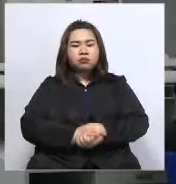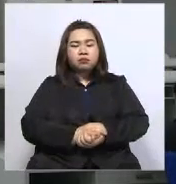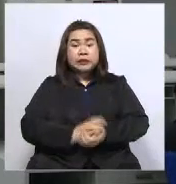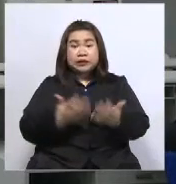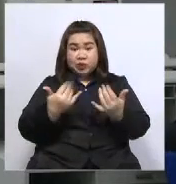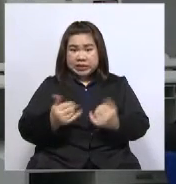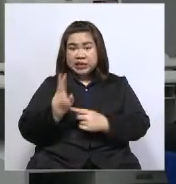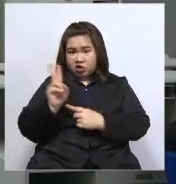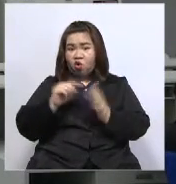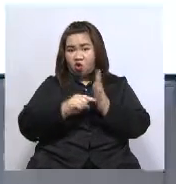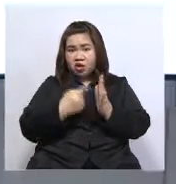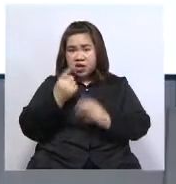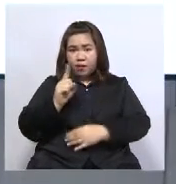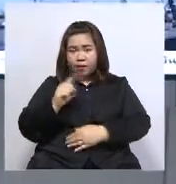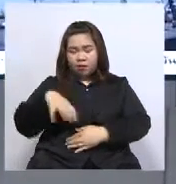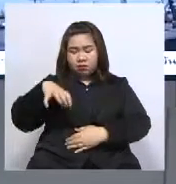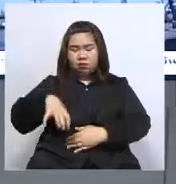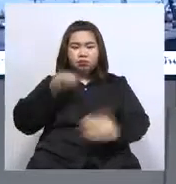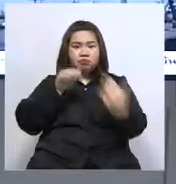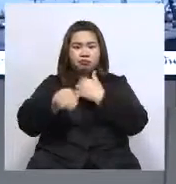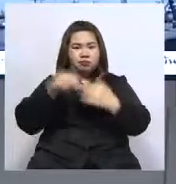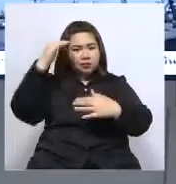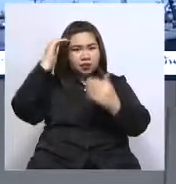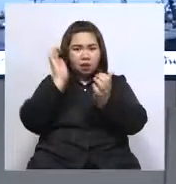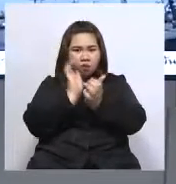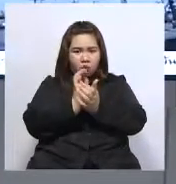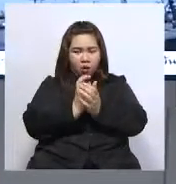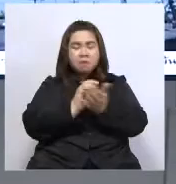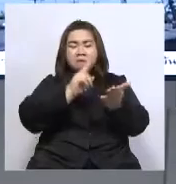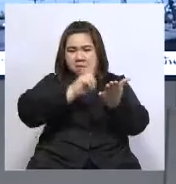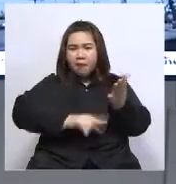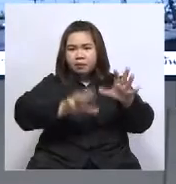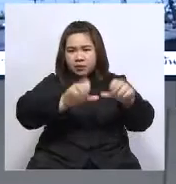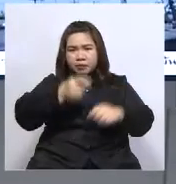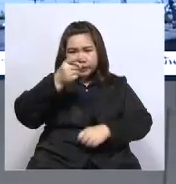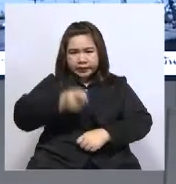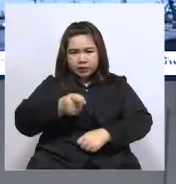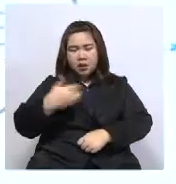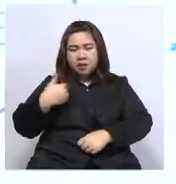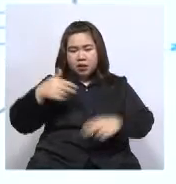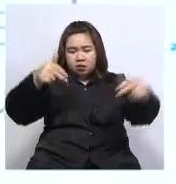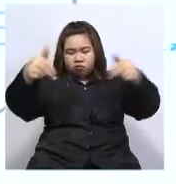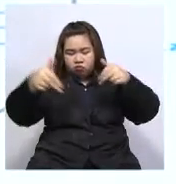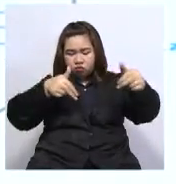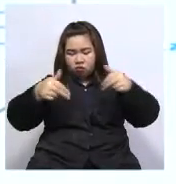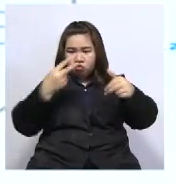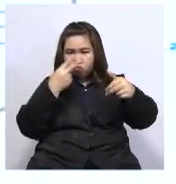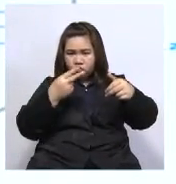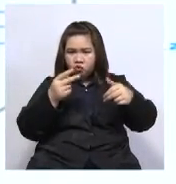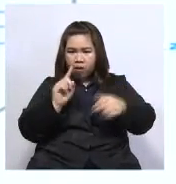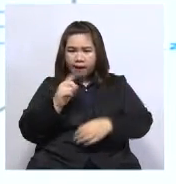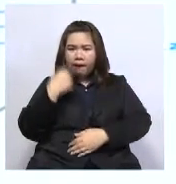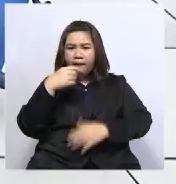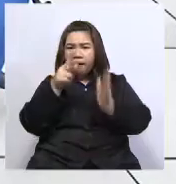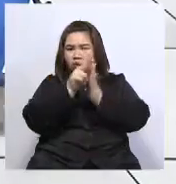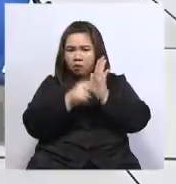ผู้ชมคะเข้าสู่วันที่2แล้วค่ะที่กองบังคับการตำรวจจราจรดำเนินการปรับจับจริงตามโครงการติดตั้งระบบตรวจจับรถฝ่าฝืนเปลี่ยนช่องท